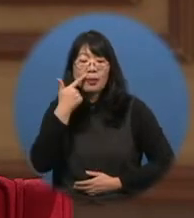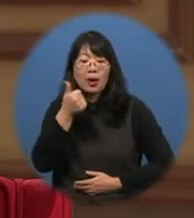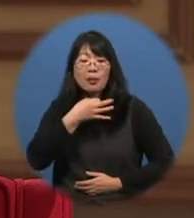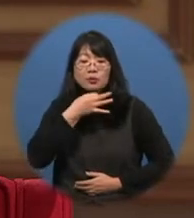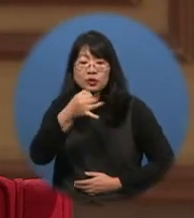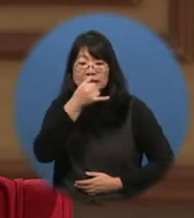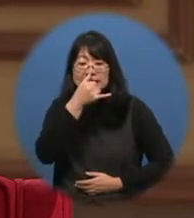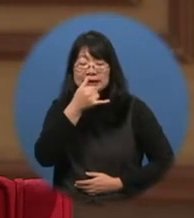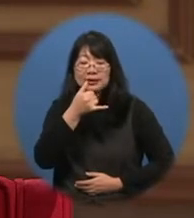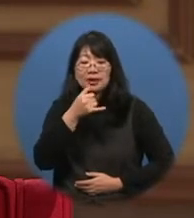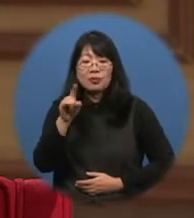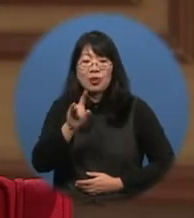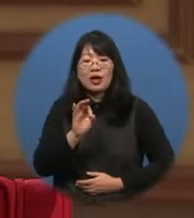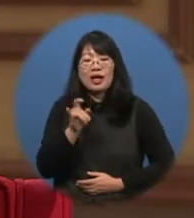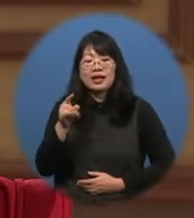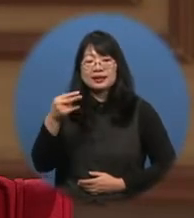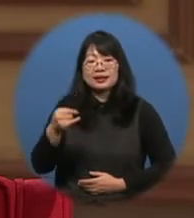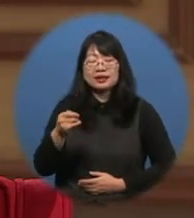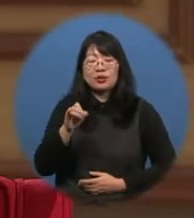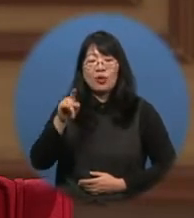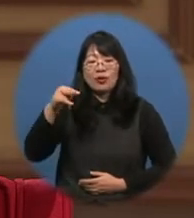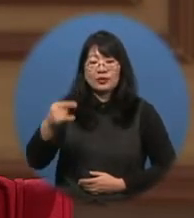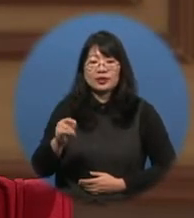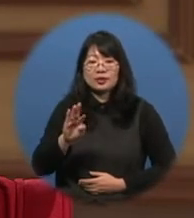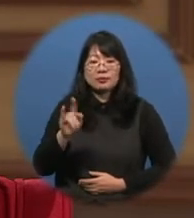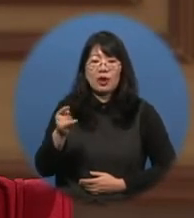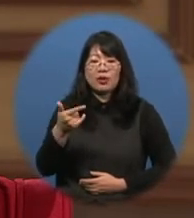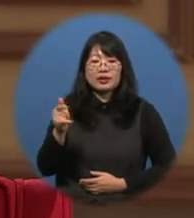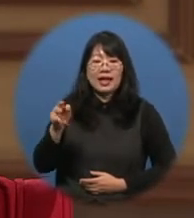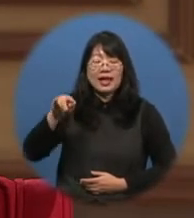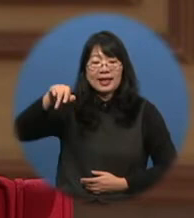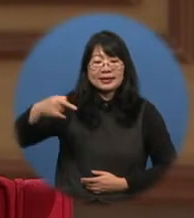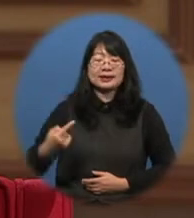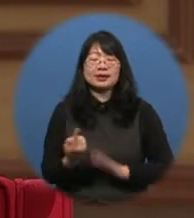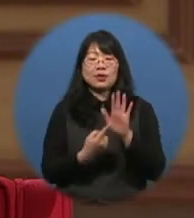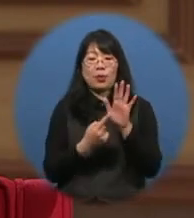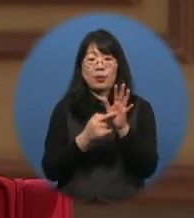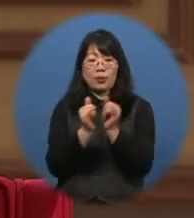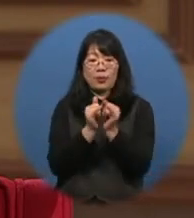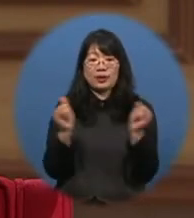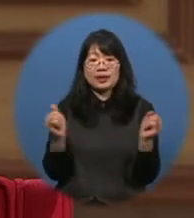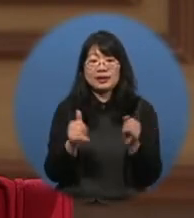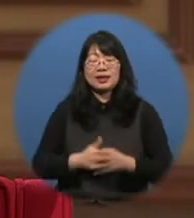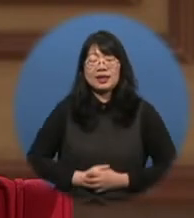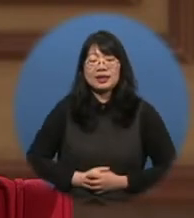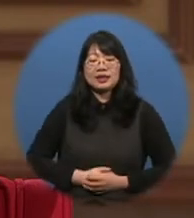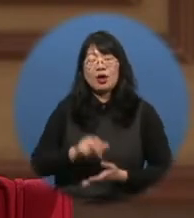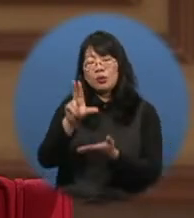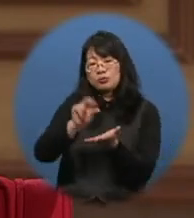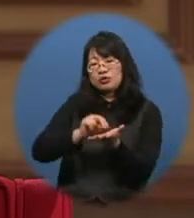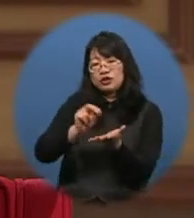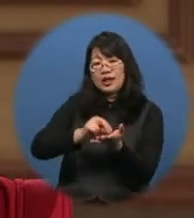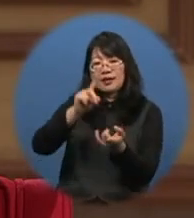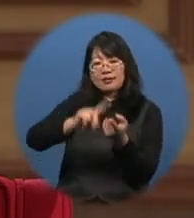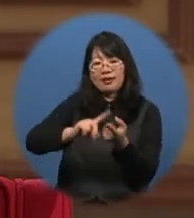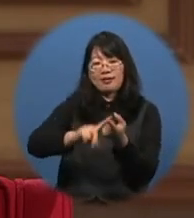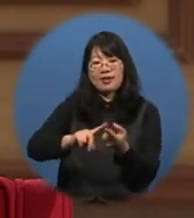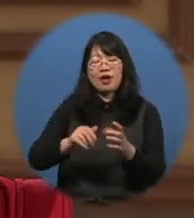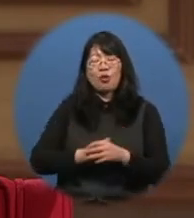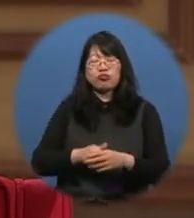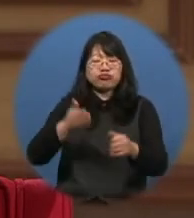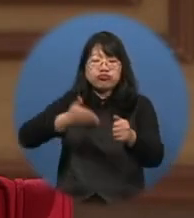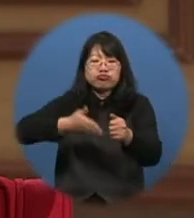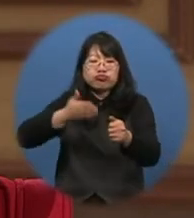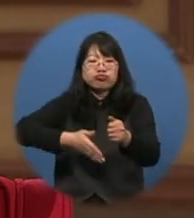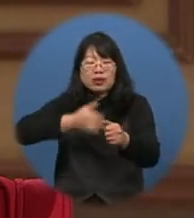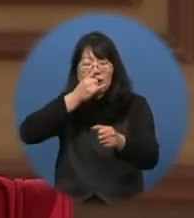아버지라 할 수 있는 에드워드 버네이즈라는 그 홍보인이 그 문제를